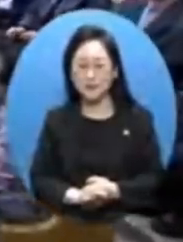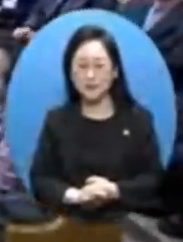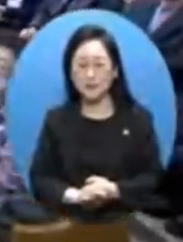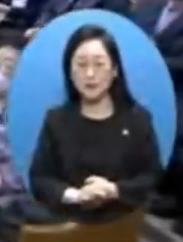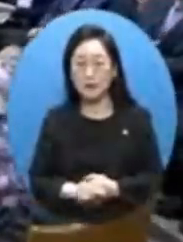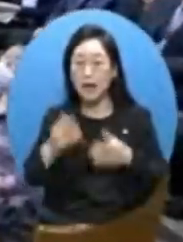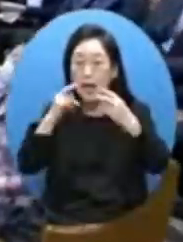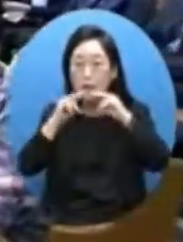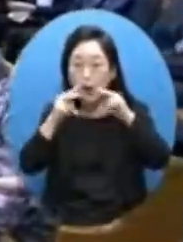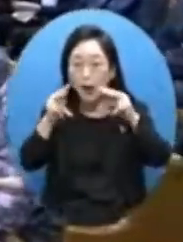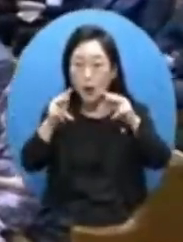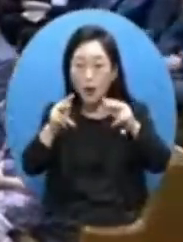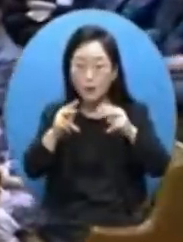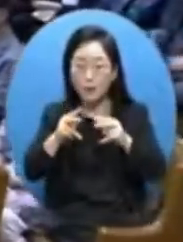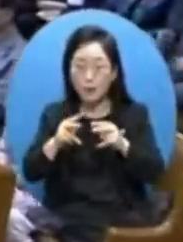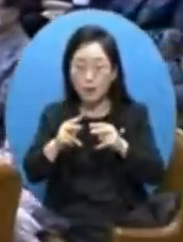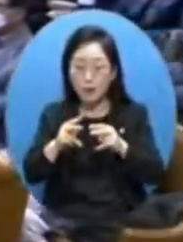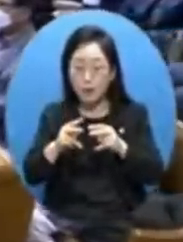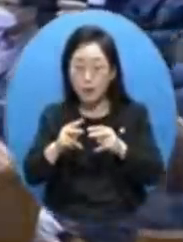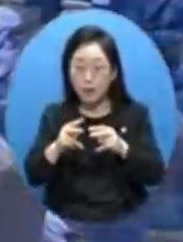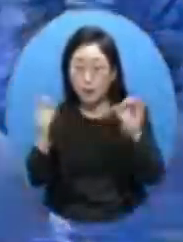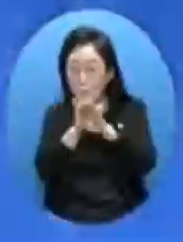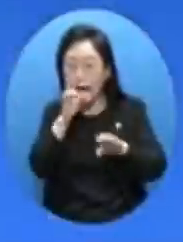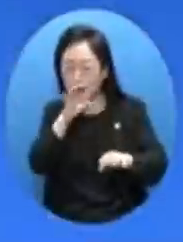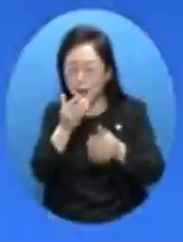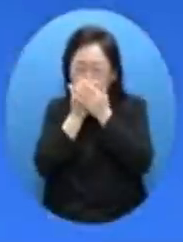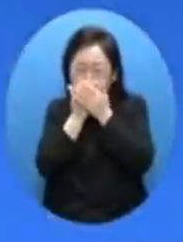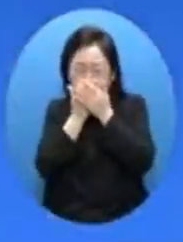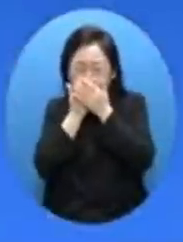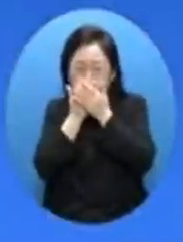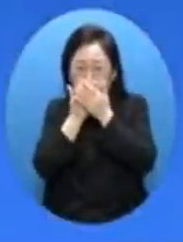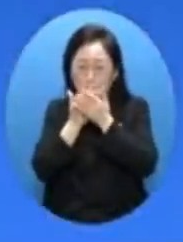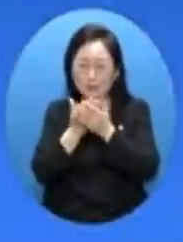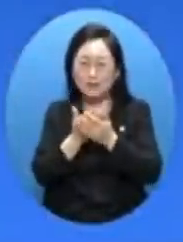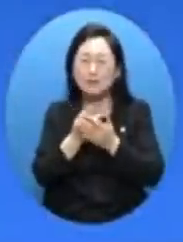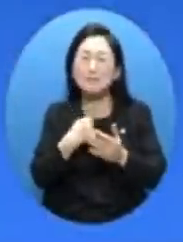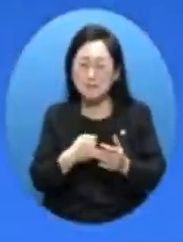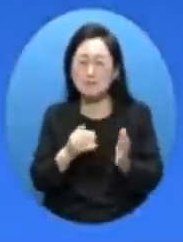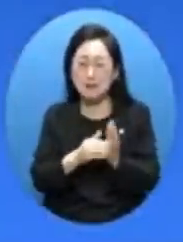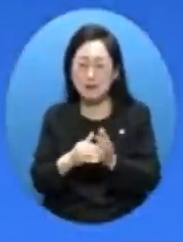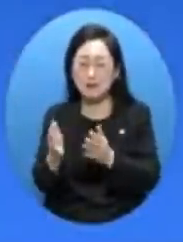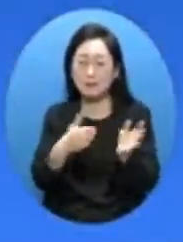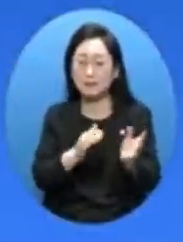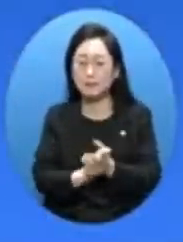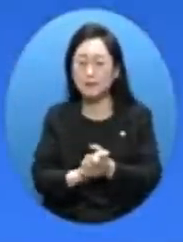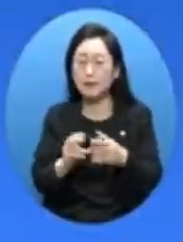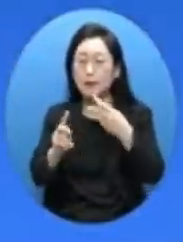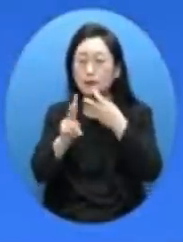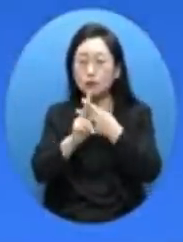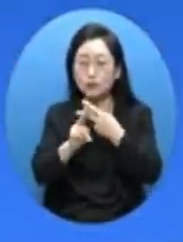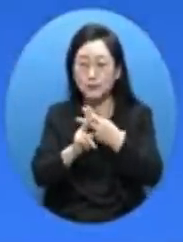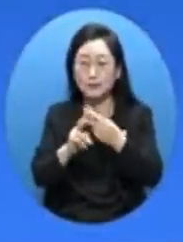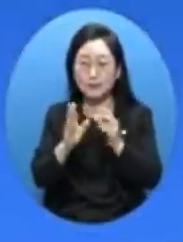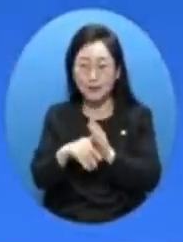방언 잃어버릴까 봐 손을 대고 집에 가면서 계속 방언을 기대했던 기억이 납니다. 그리고 나서 중학교 2학년 때